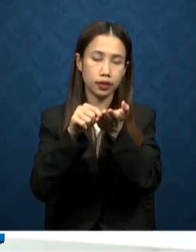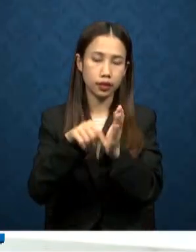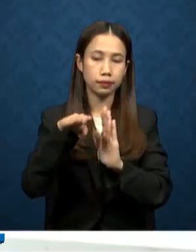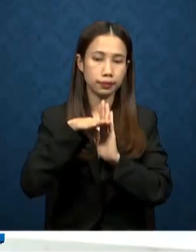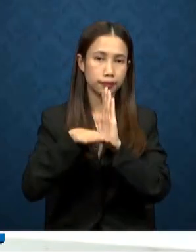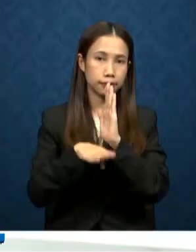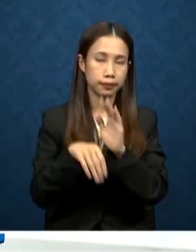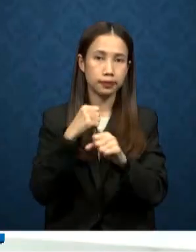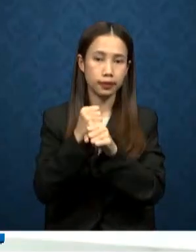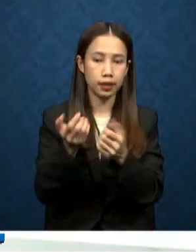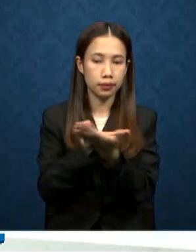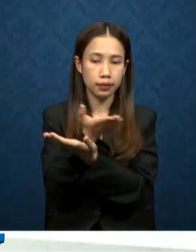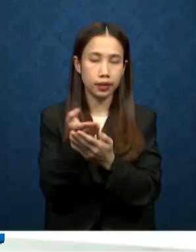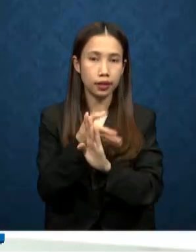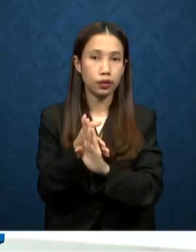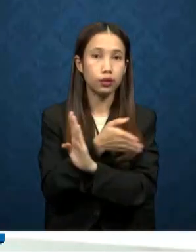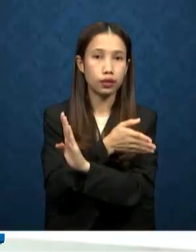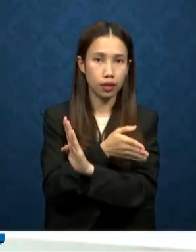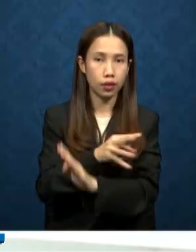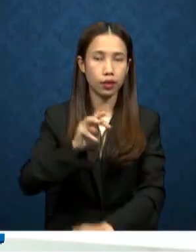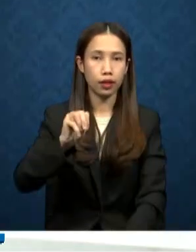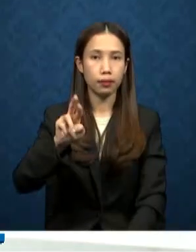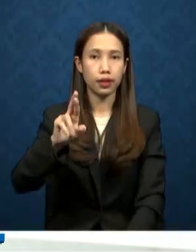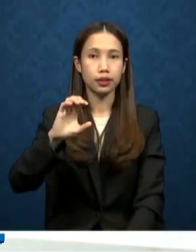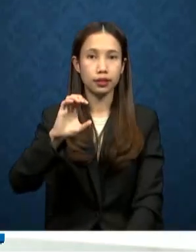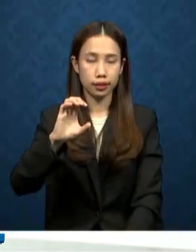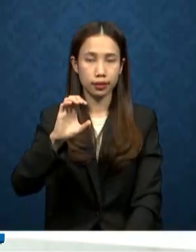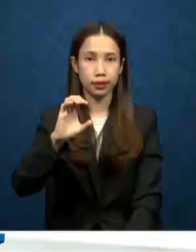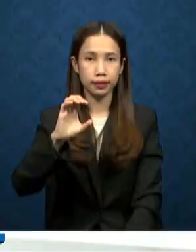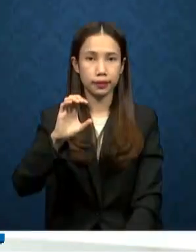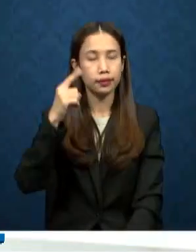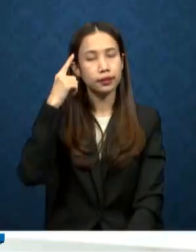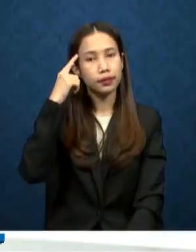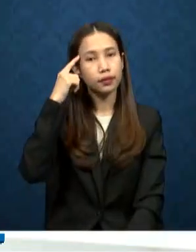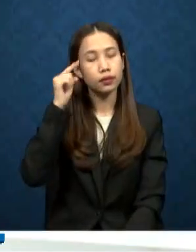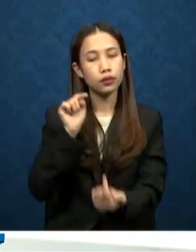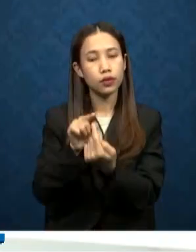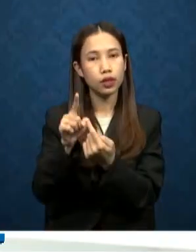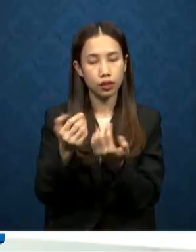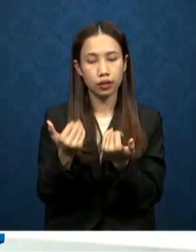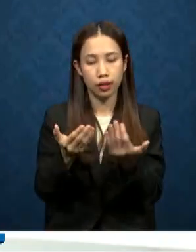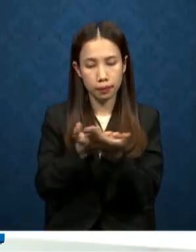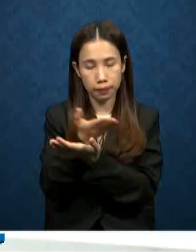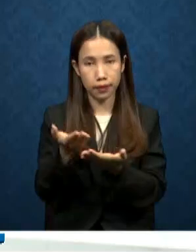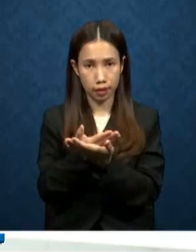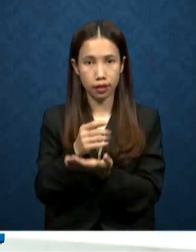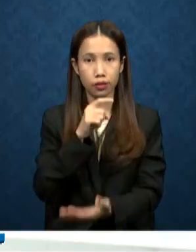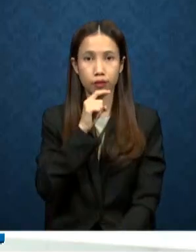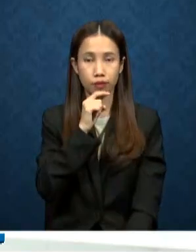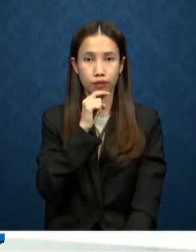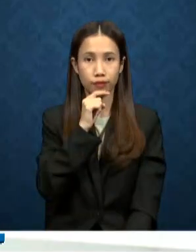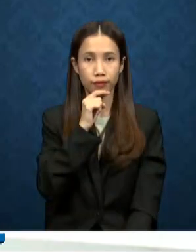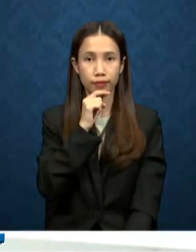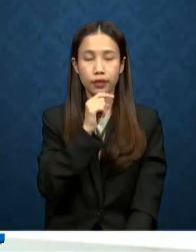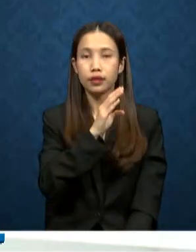ขบวนการหารือล่วงหน้าของ MRC เนี่ยตอนนี้ก็อยู่ในช่วงที่เราพิจารณากันว่า